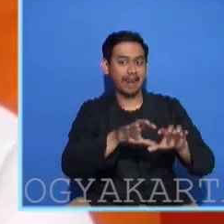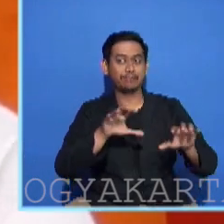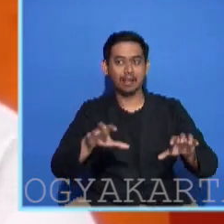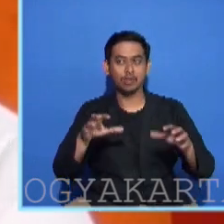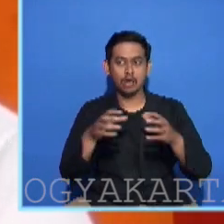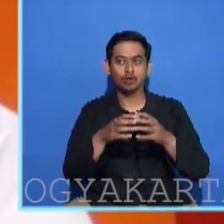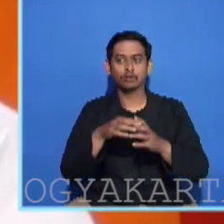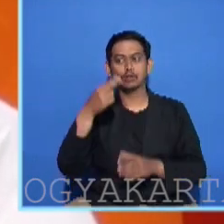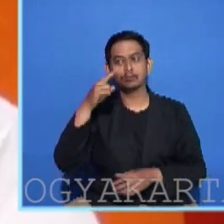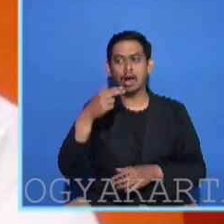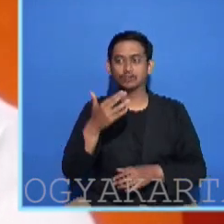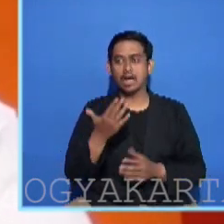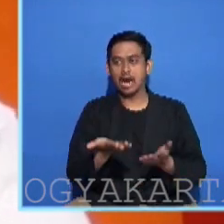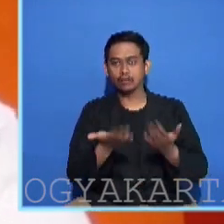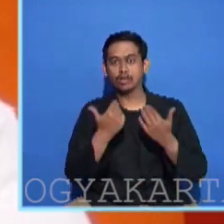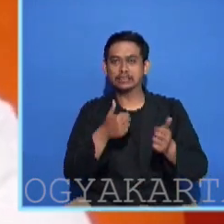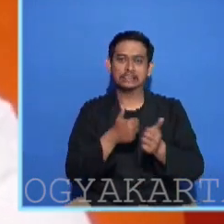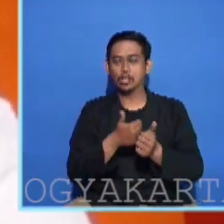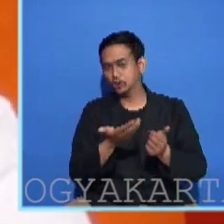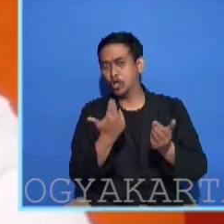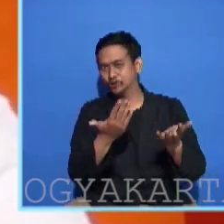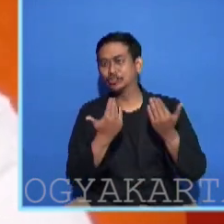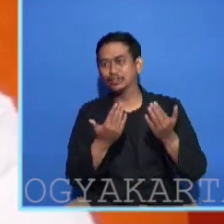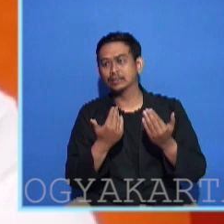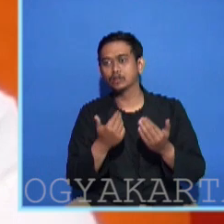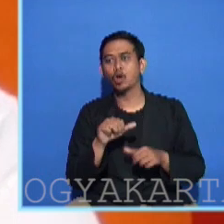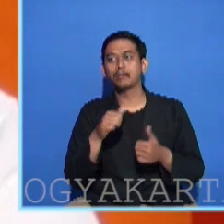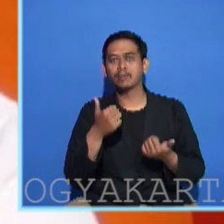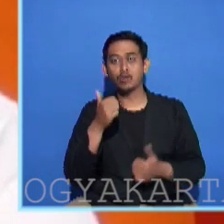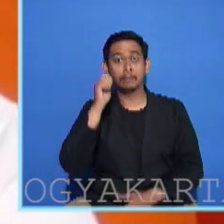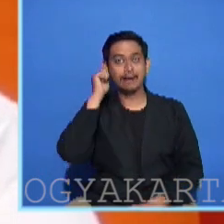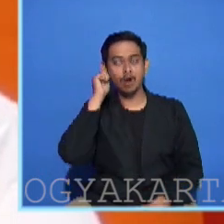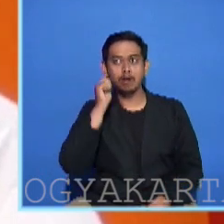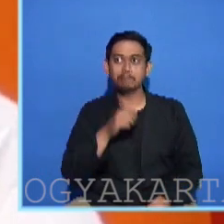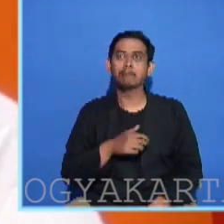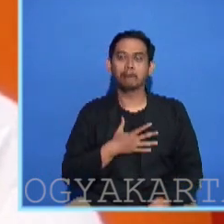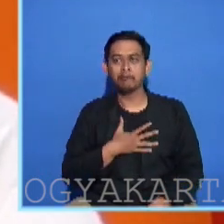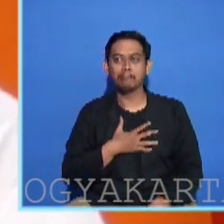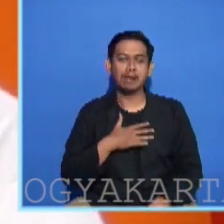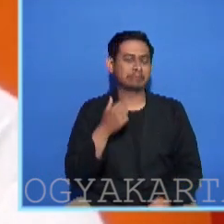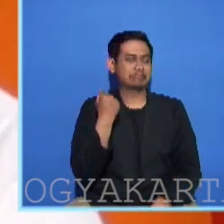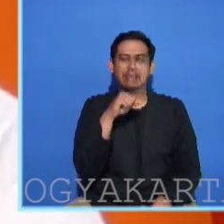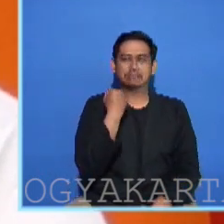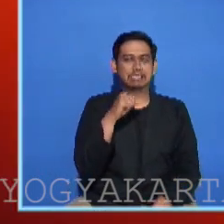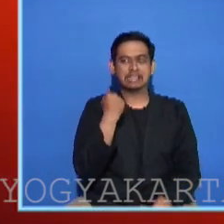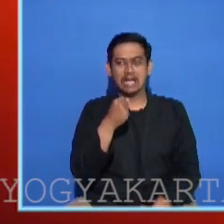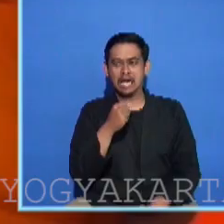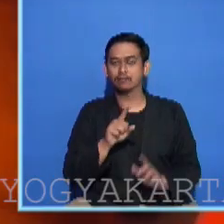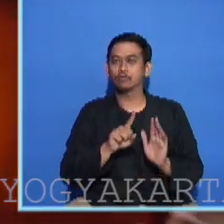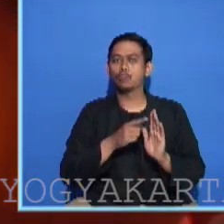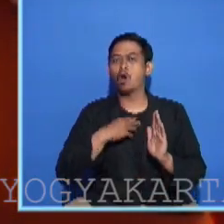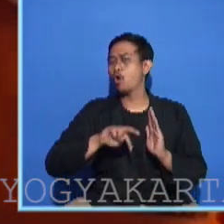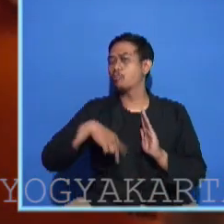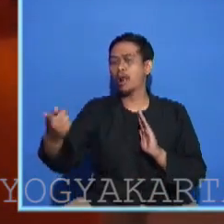modus untuk mengikat agar perempuan-perempuan tersebut tidak bisa keluar dari manajemen tersebut.